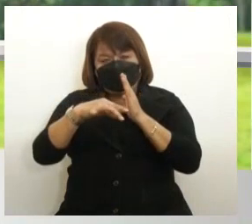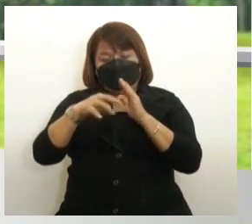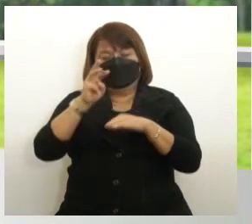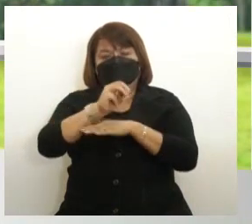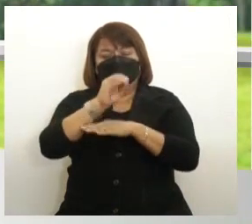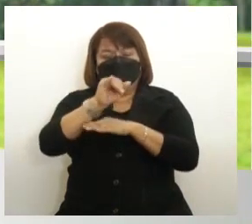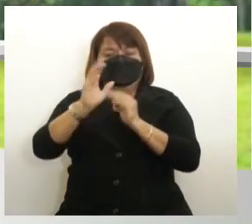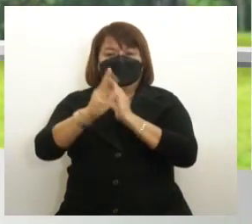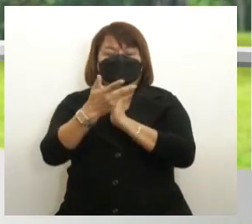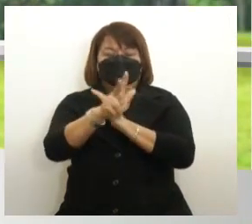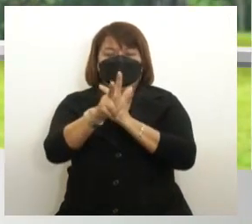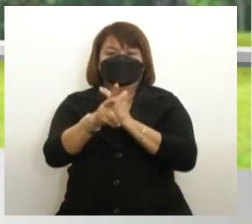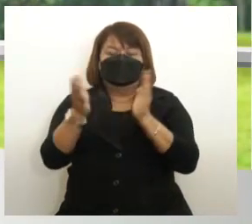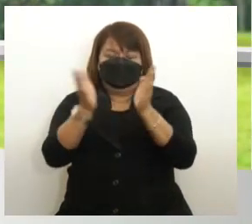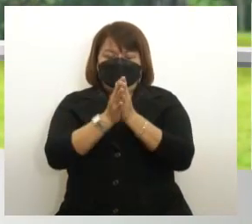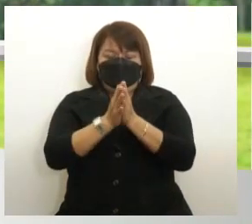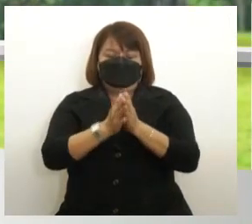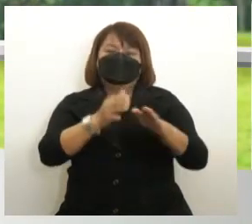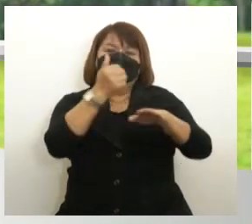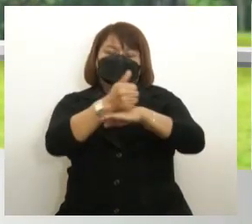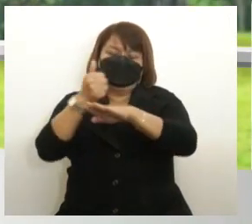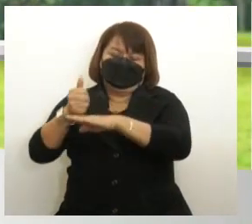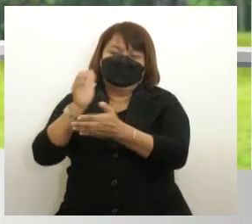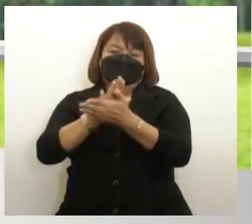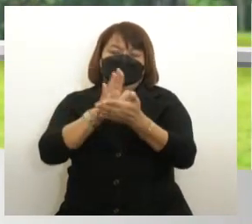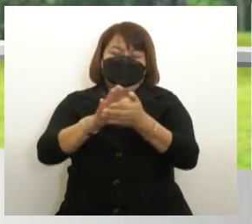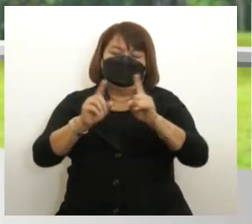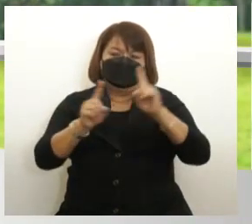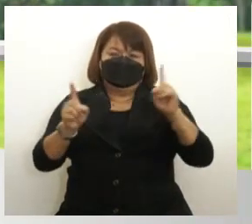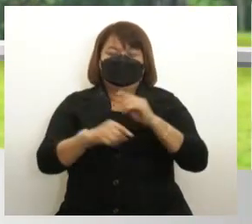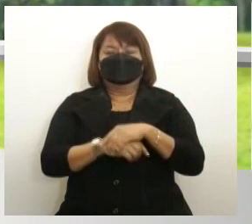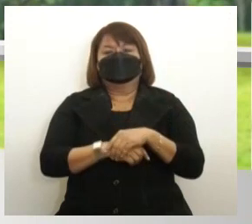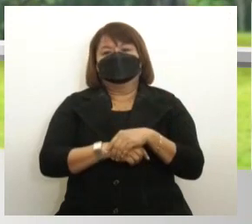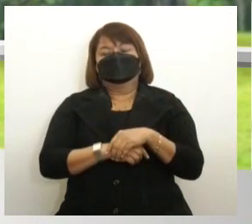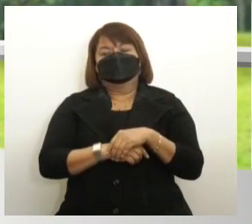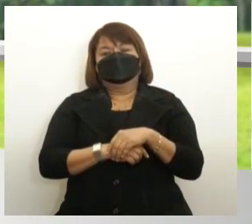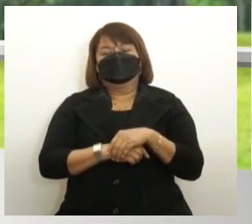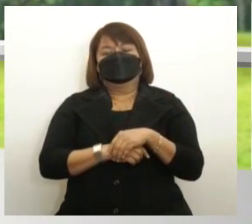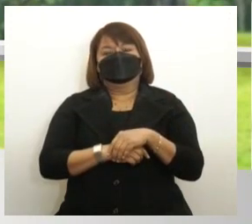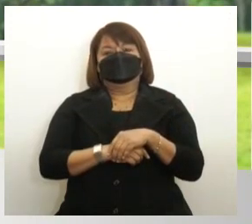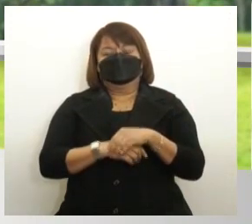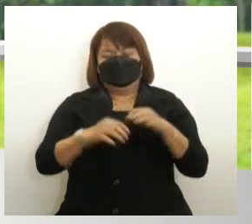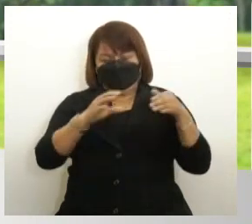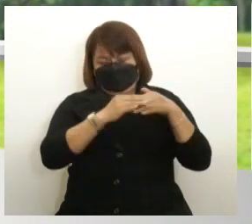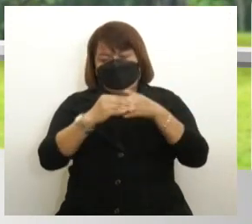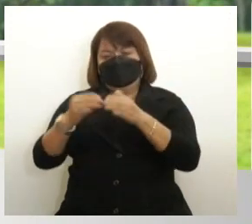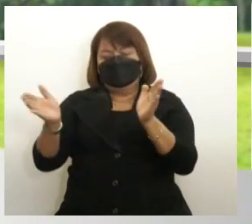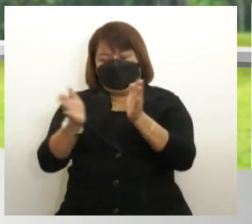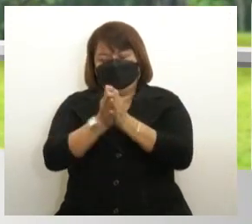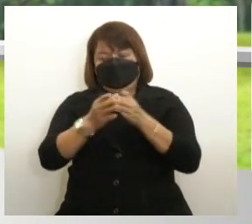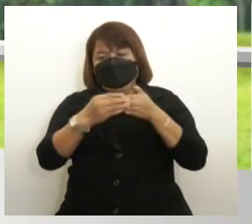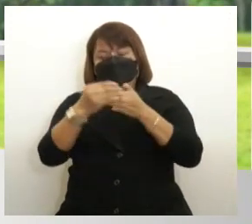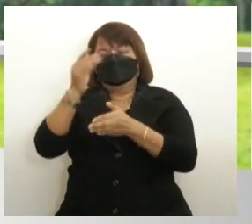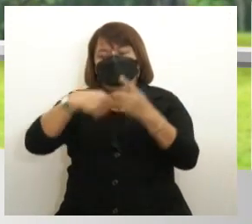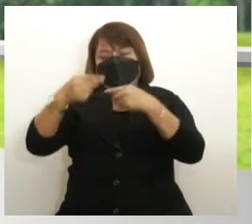มศึกษาชัยภูมินะคะรวมไปถึงท่านผู้บริหารสถานศึกษาและบุคลากรที่เกี่ยวข้องทุกท่านในการที่จะร่วมกันพาน้องกลับเข้